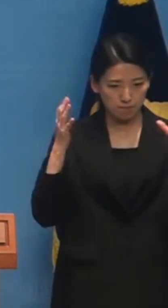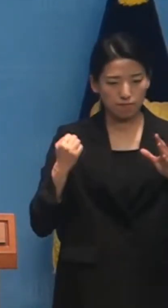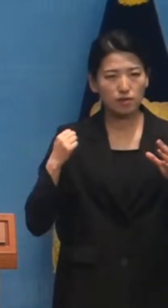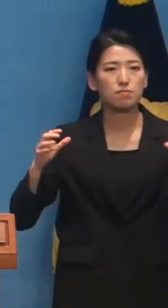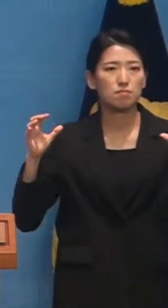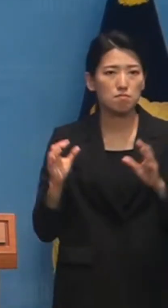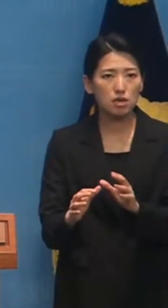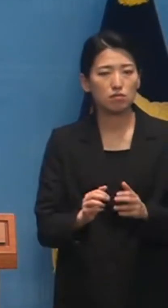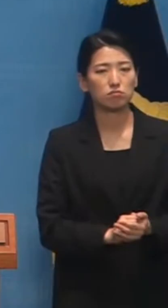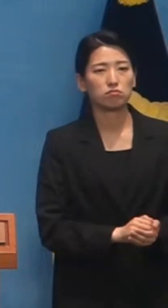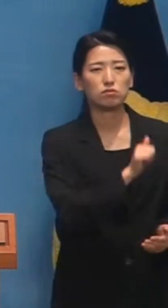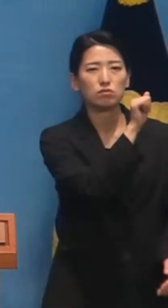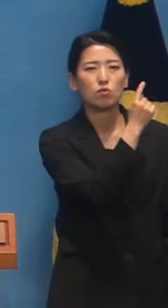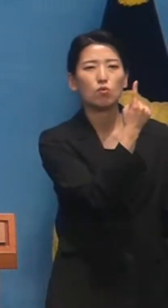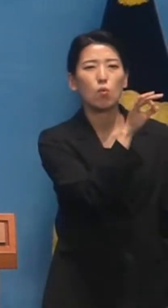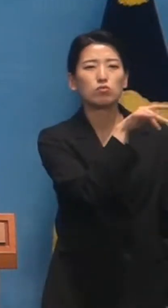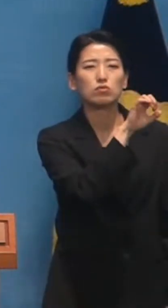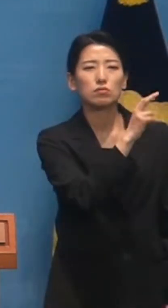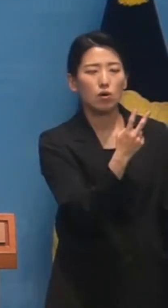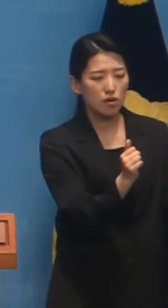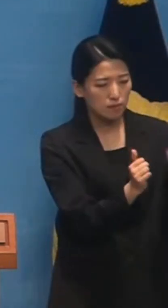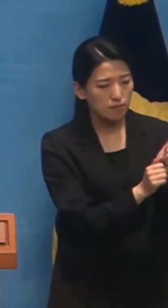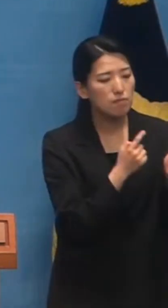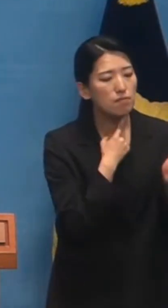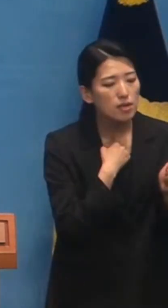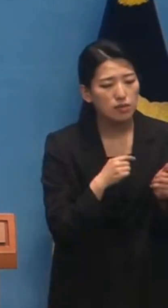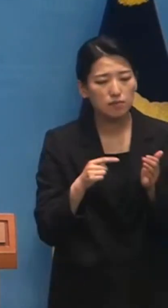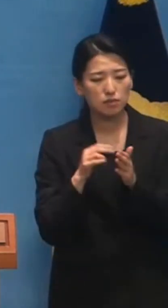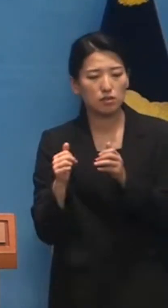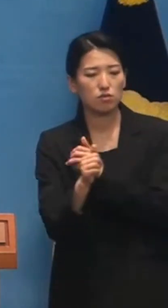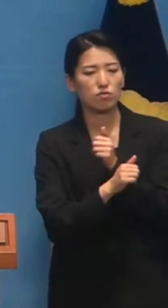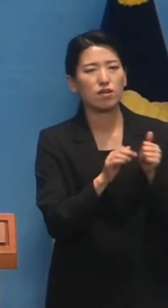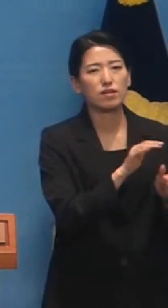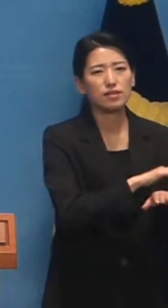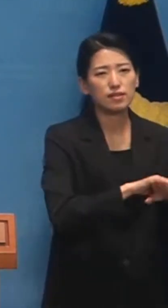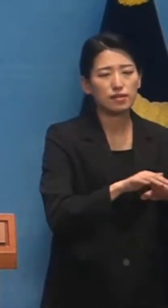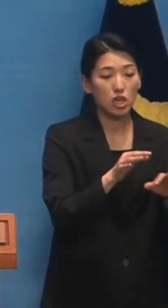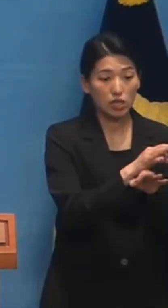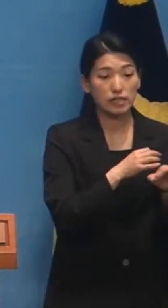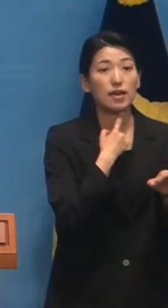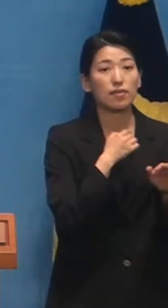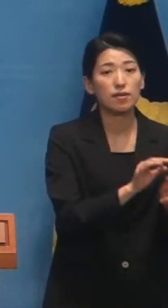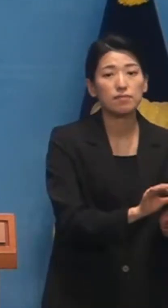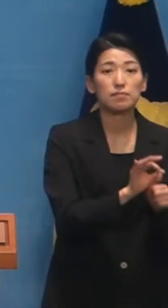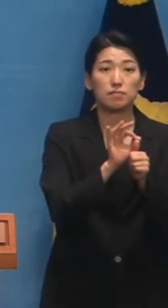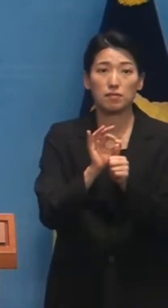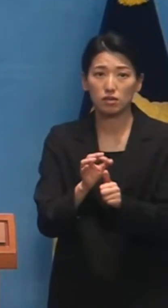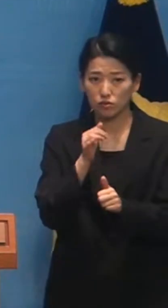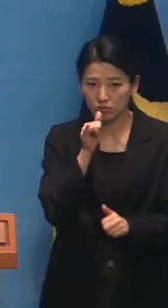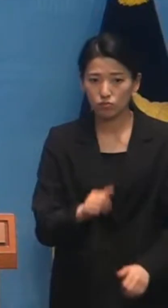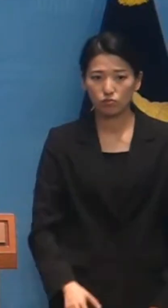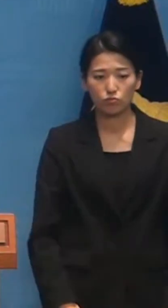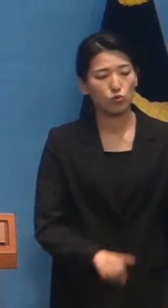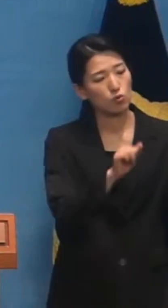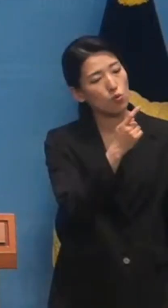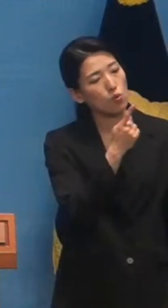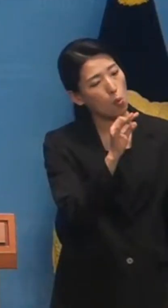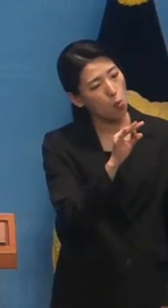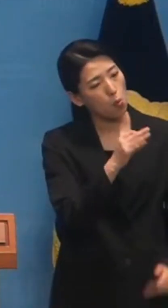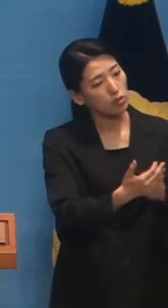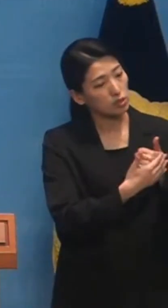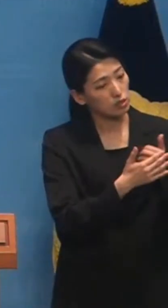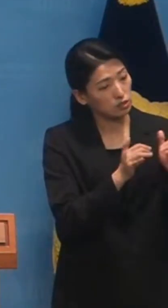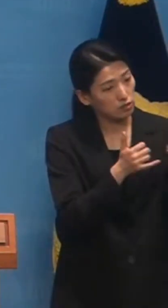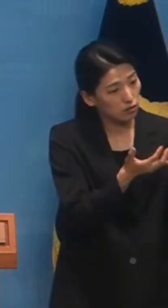책사 이병태 교수도 민주당 선대위에 합류하였고 오늘 오전 홍준표 지지 모임 홍상호 회원들이 이재명 후보에